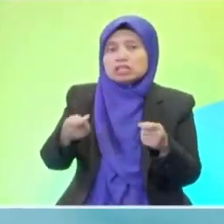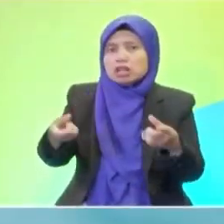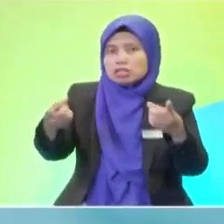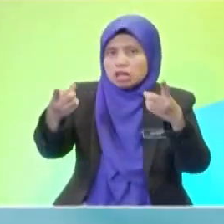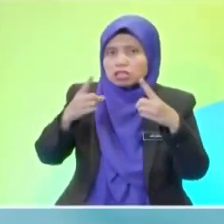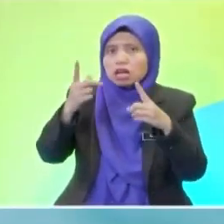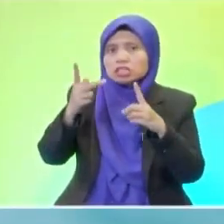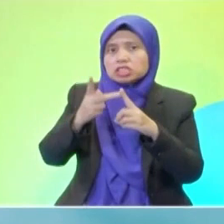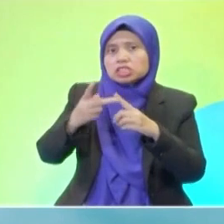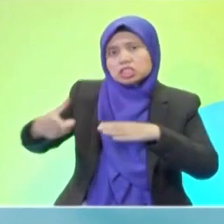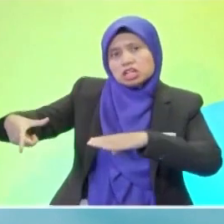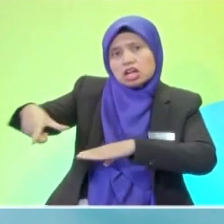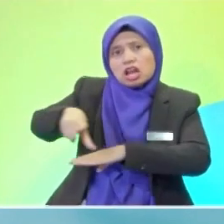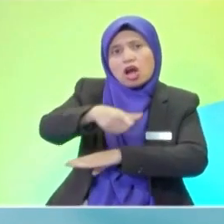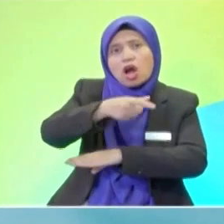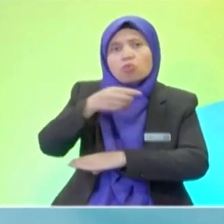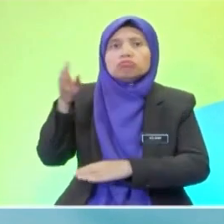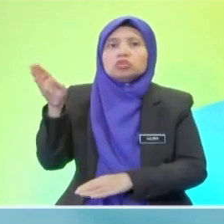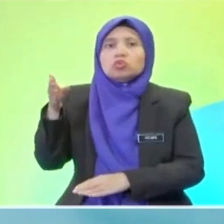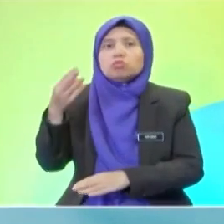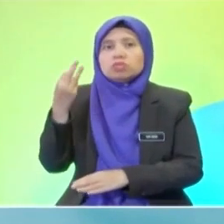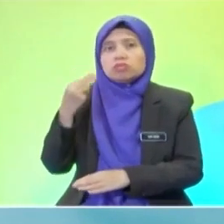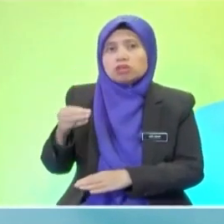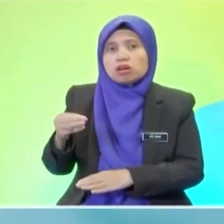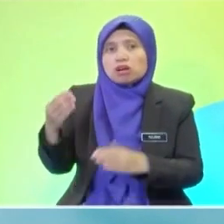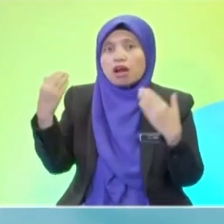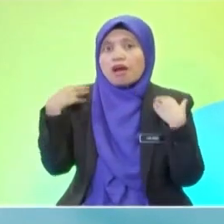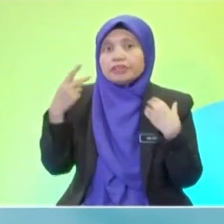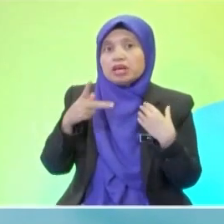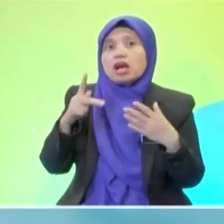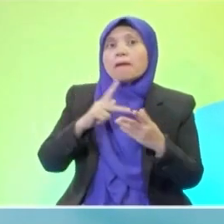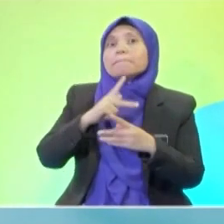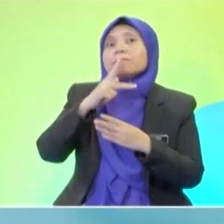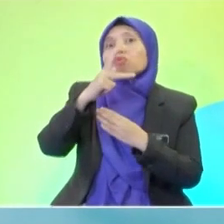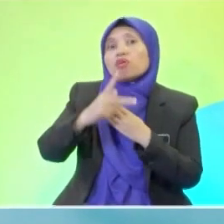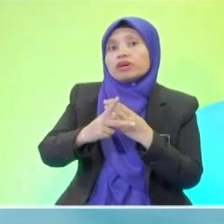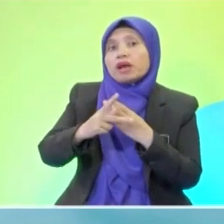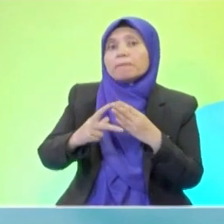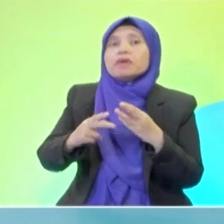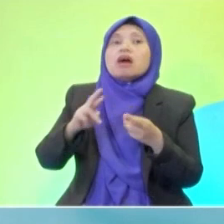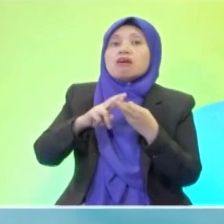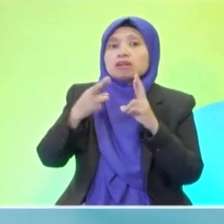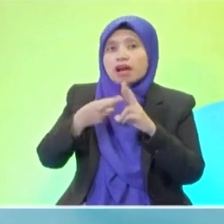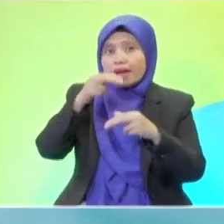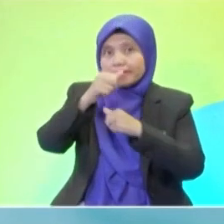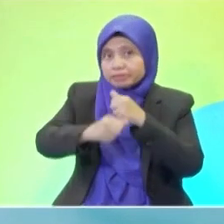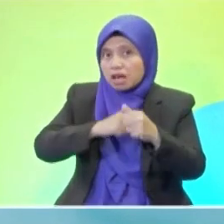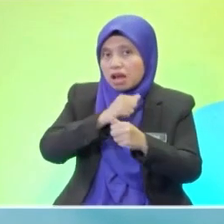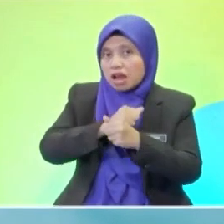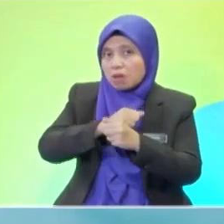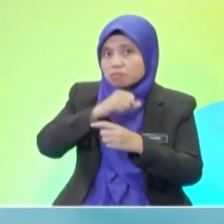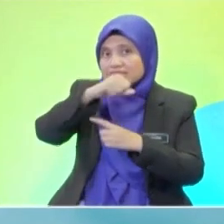ke laut biru mereka mengadakan program rekan alam sekitar di situ